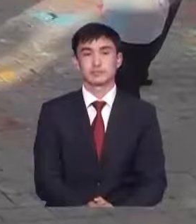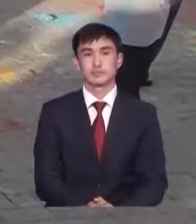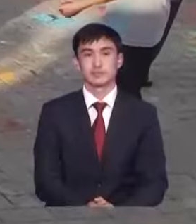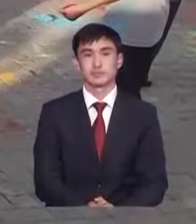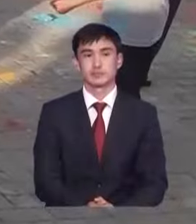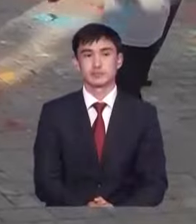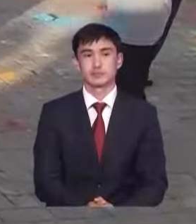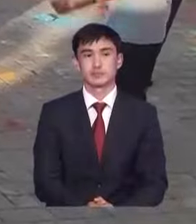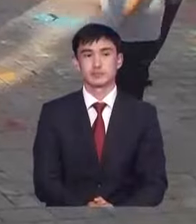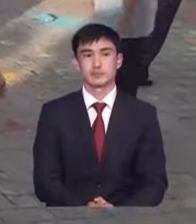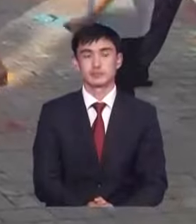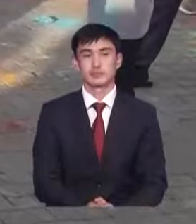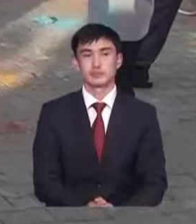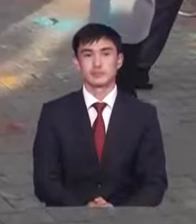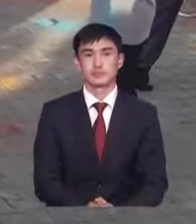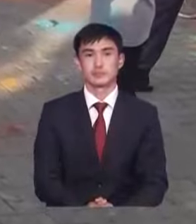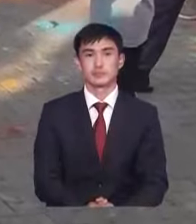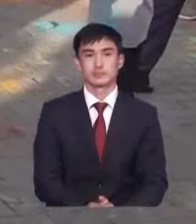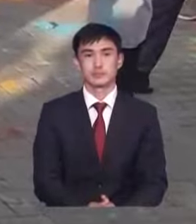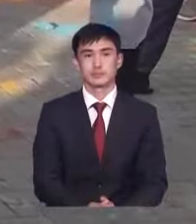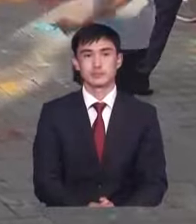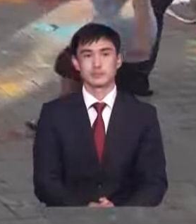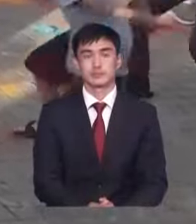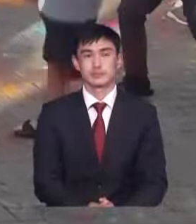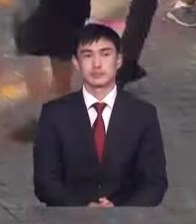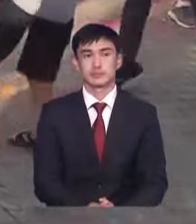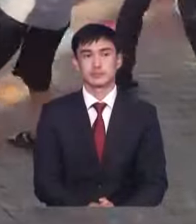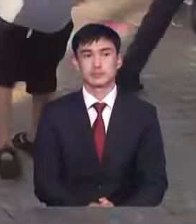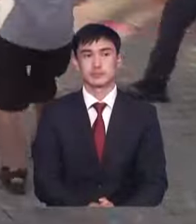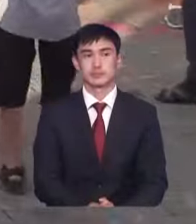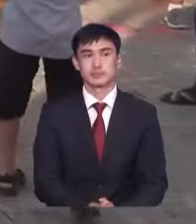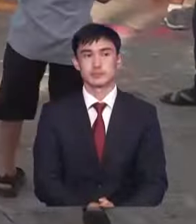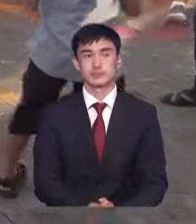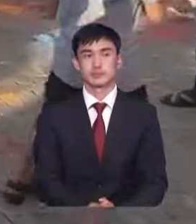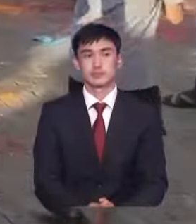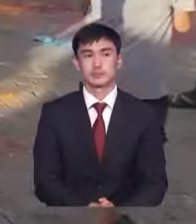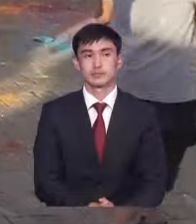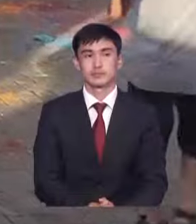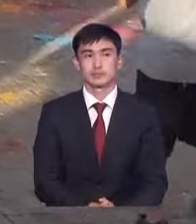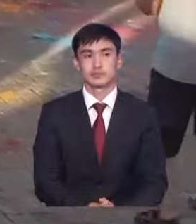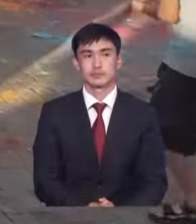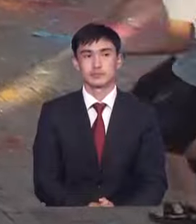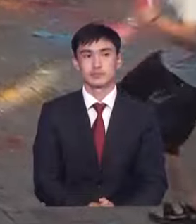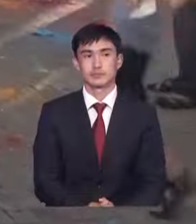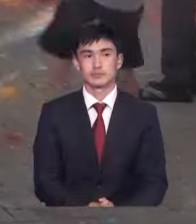Четыре, три, два,